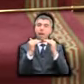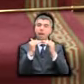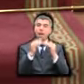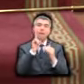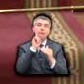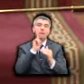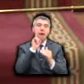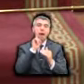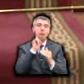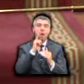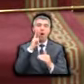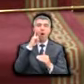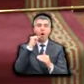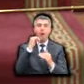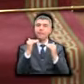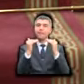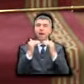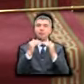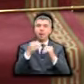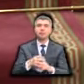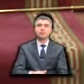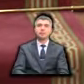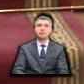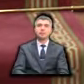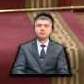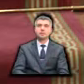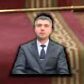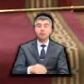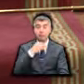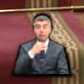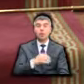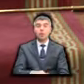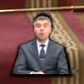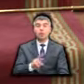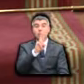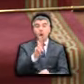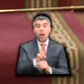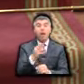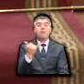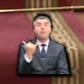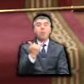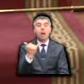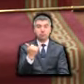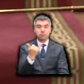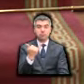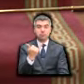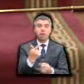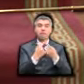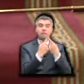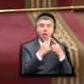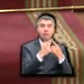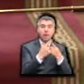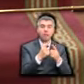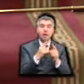هذه المنصة المحترمة. أولا سؤال مهم جدا، وطبعا هناك العديد من المبادرات،